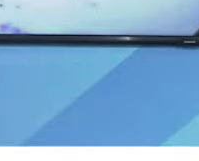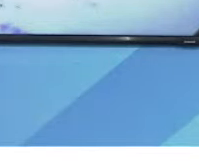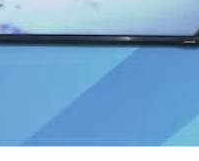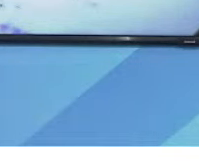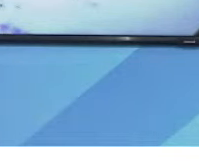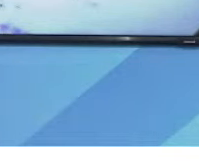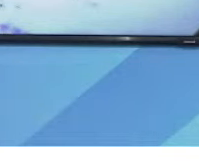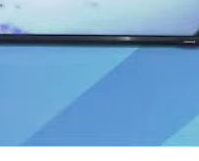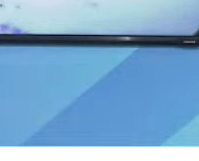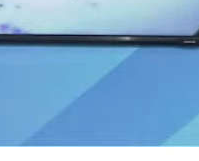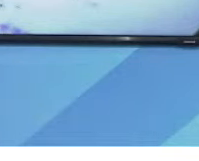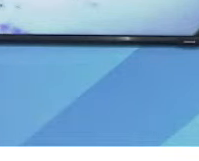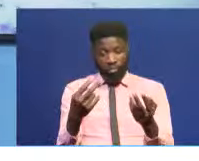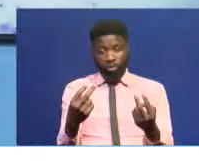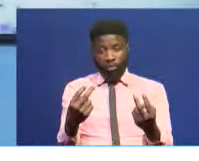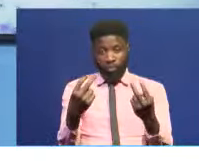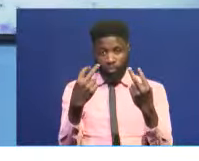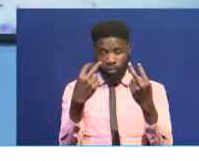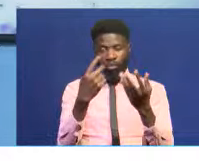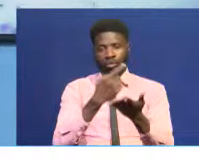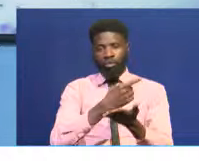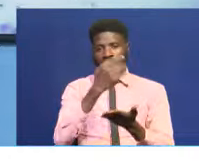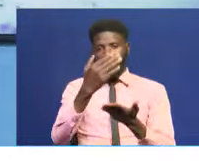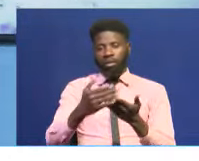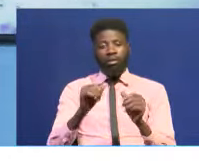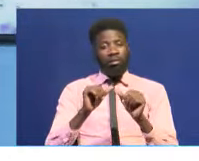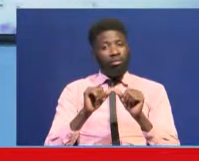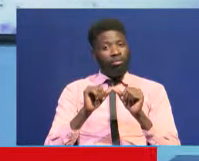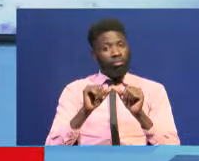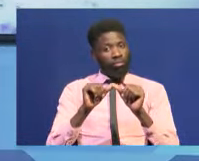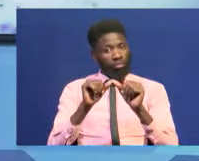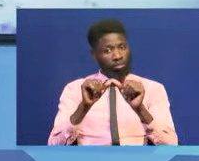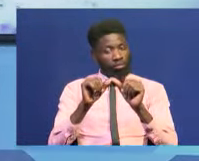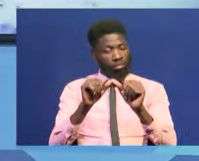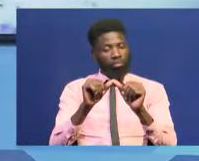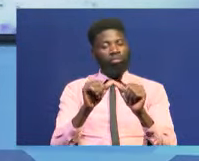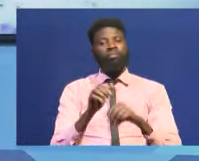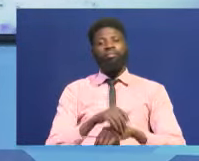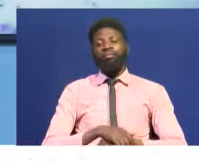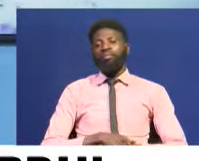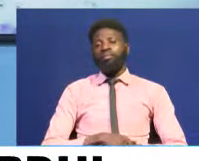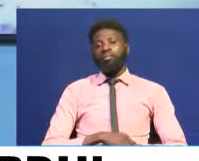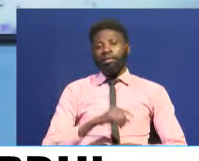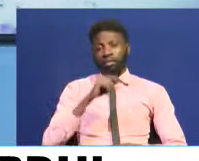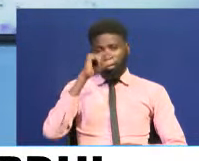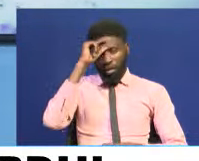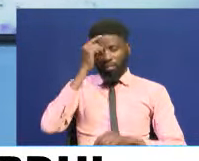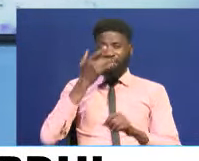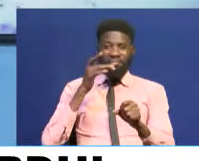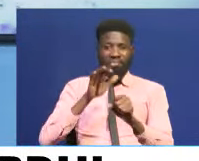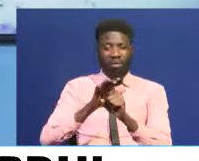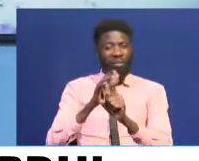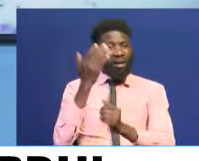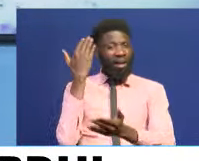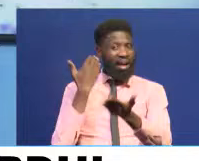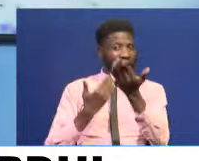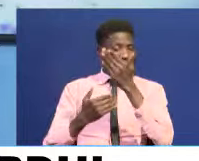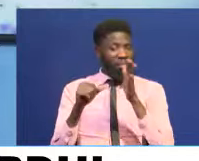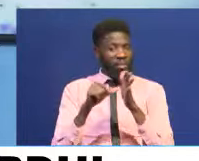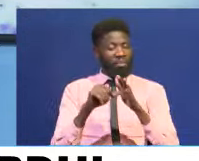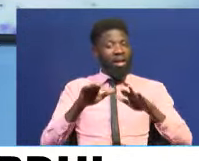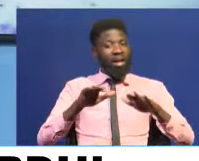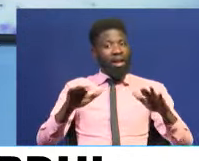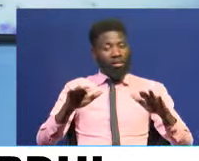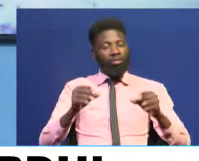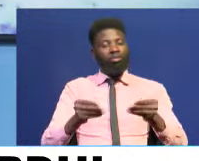Karibu mtazamaji, unaendelea kutazama Darubini Wikendi. Serikali imeahidi kusuluhisha masuala ya jadi ya ardhi na kuimarisha haki za umiliki wa